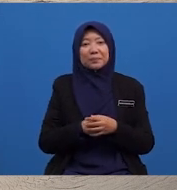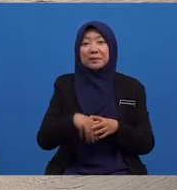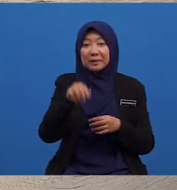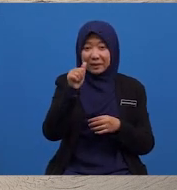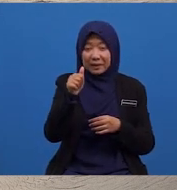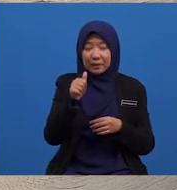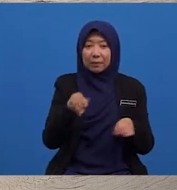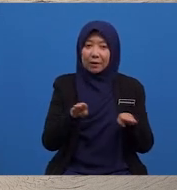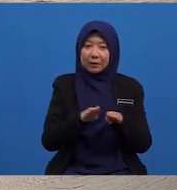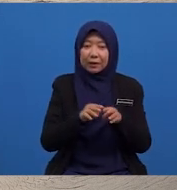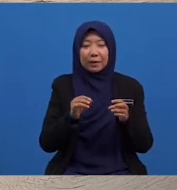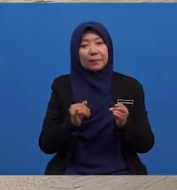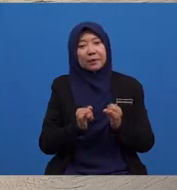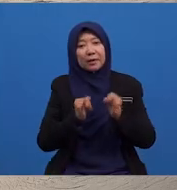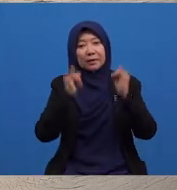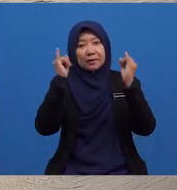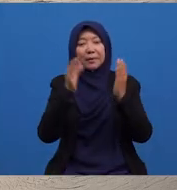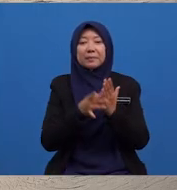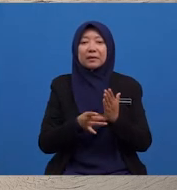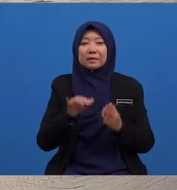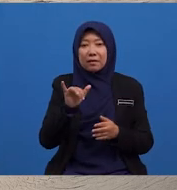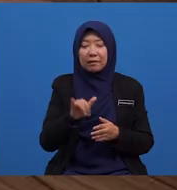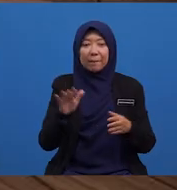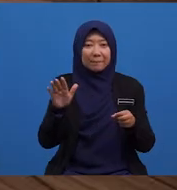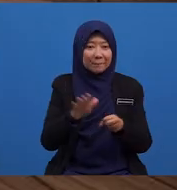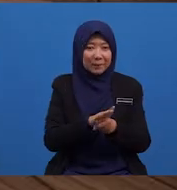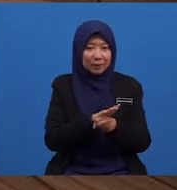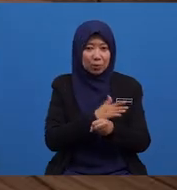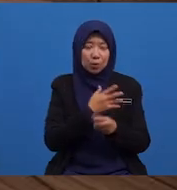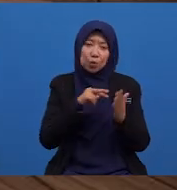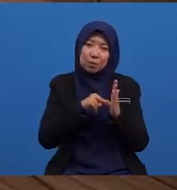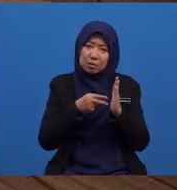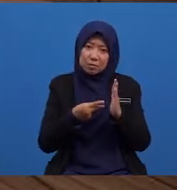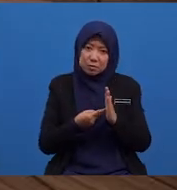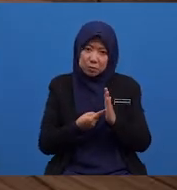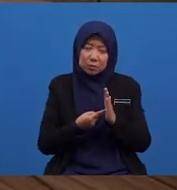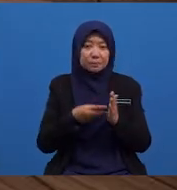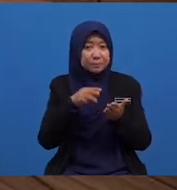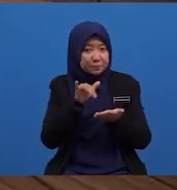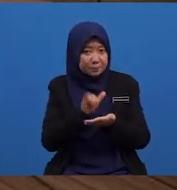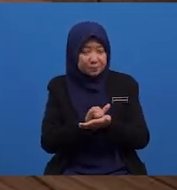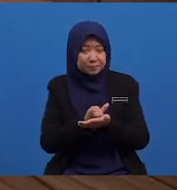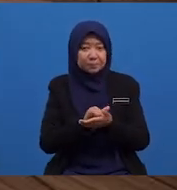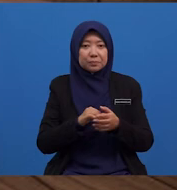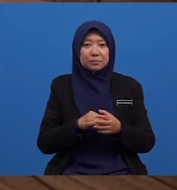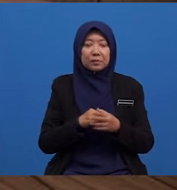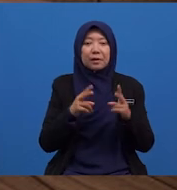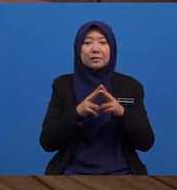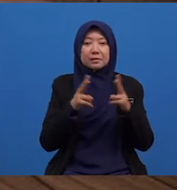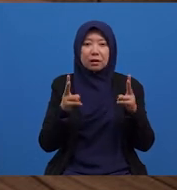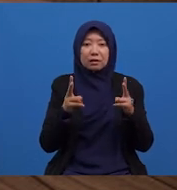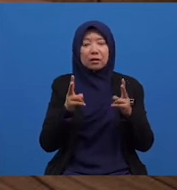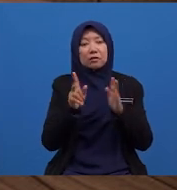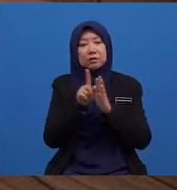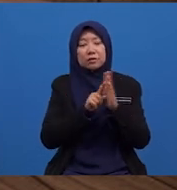A. Bagai menatang minyak yang penuh. Maksud bagai menatang minyak yang penuh ialah sangat